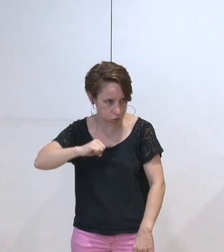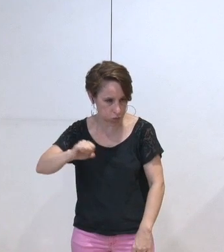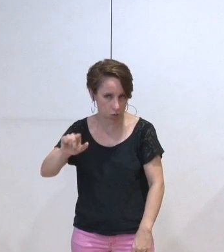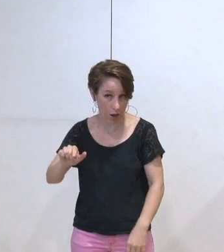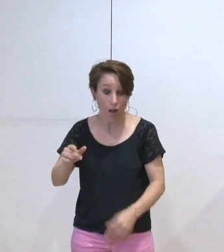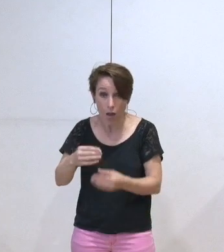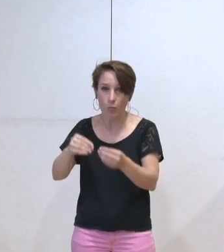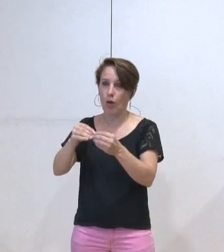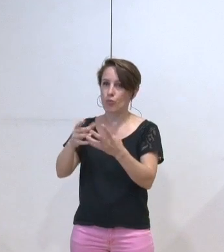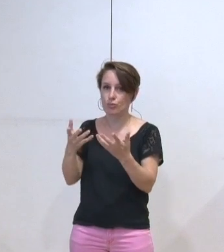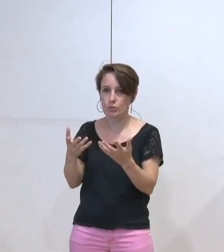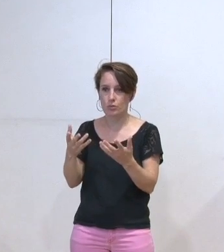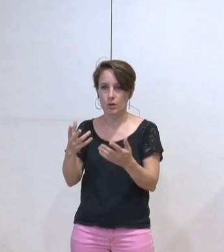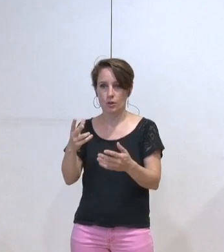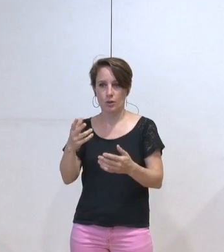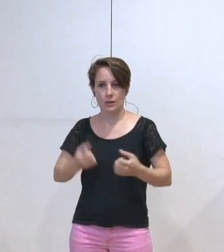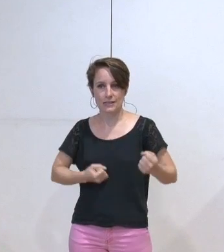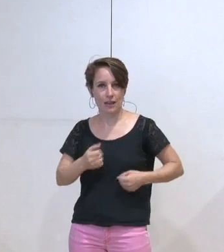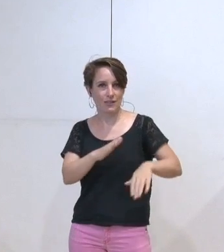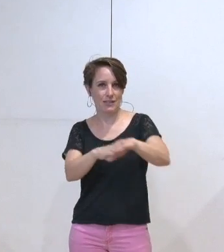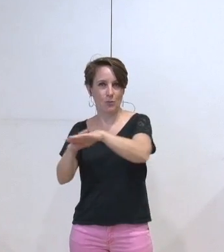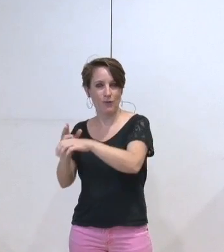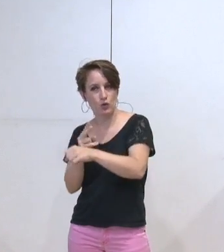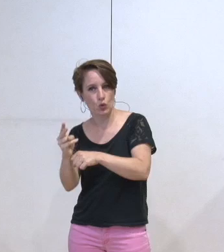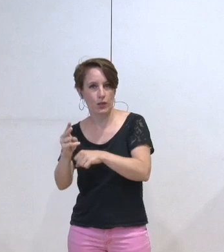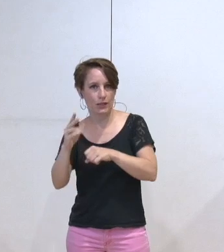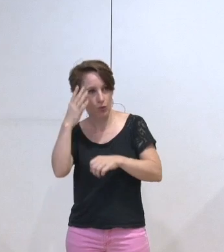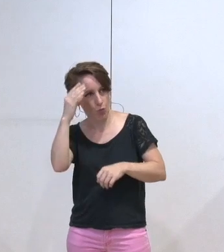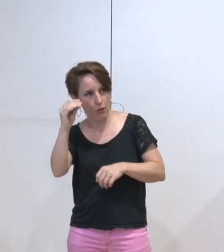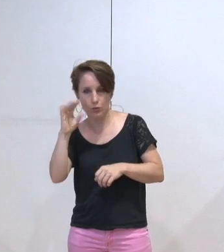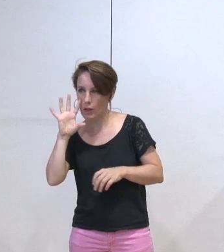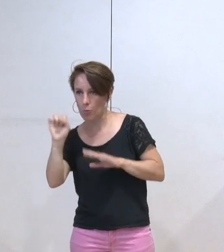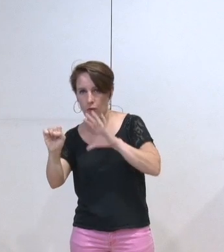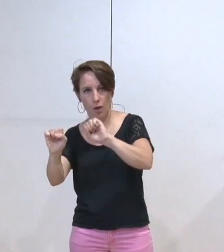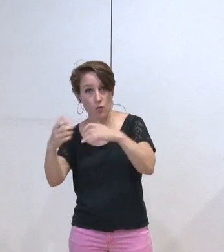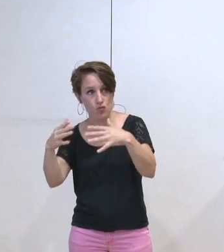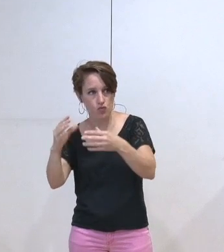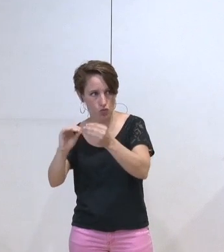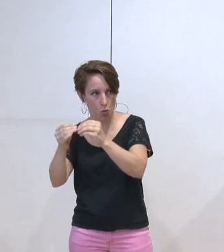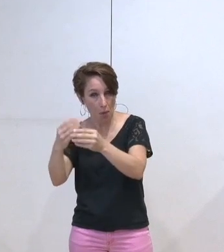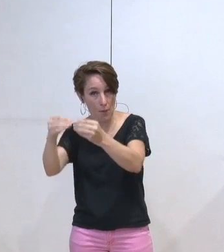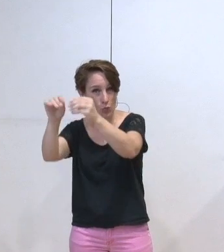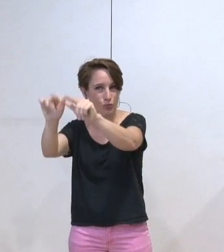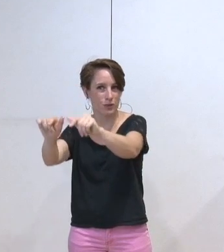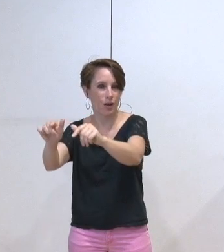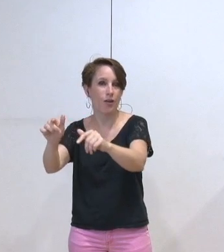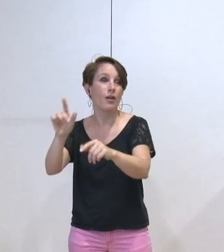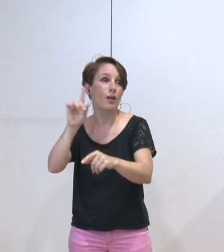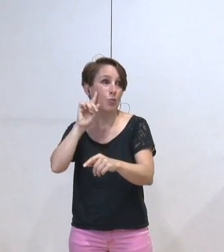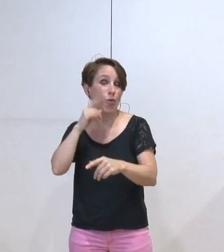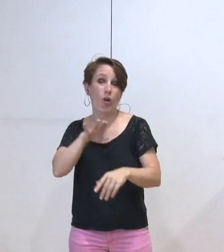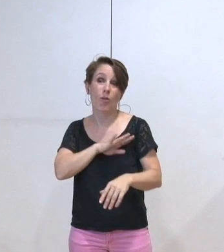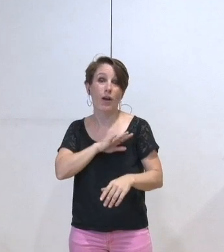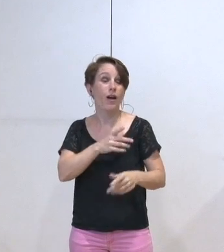complémentaires identifié par le service prévention des risques professionnels notamment lié au départ tardif des